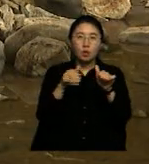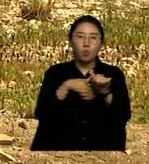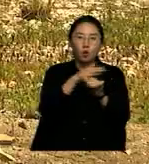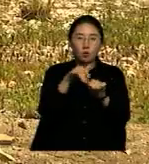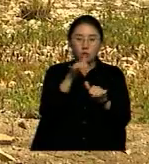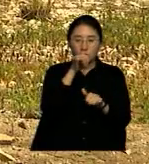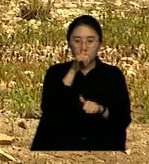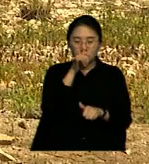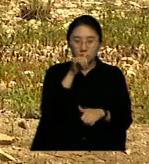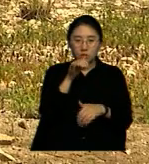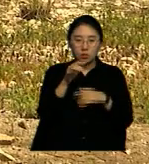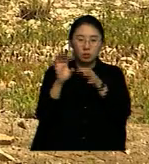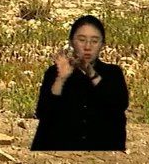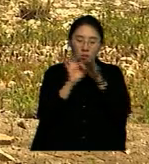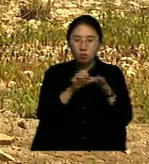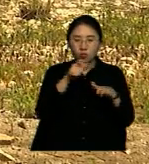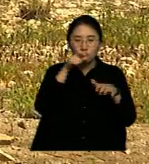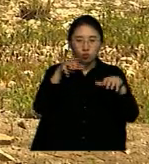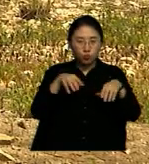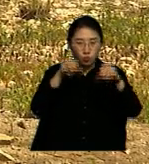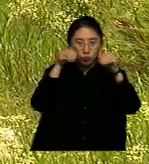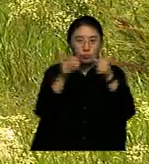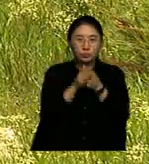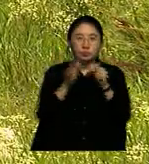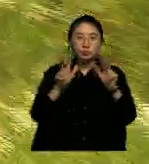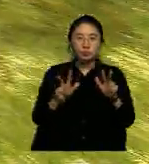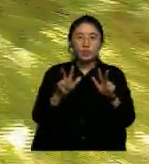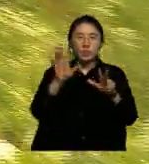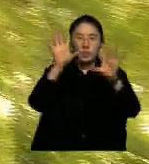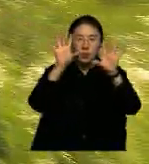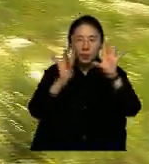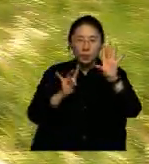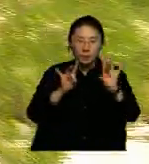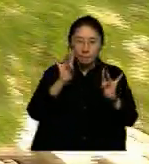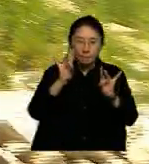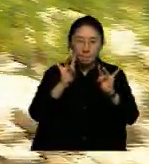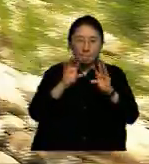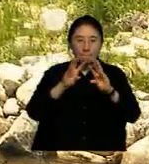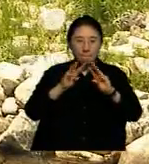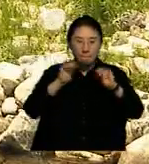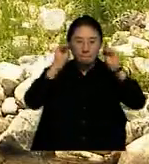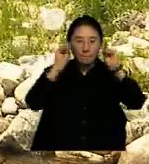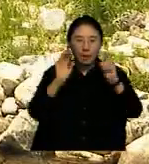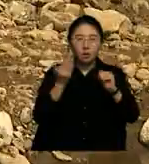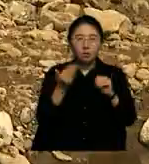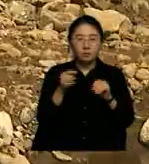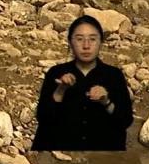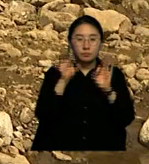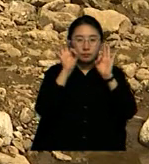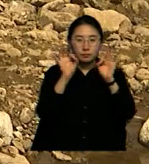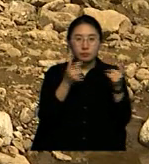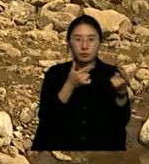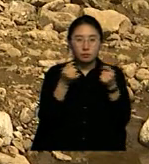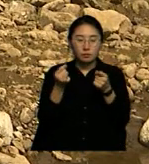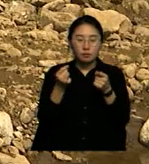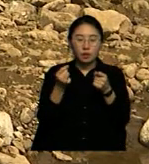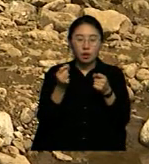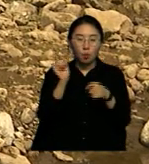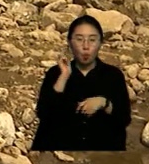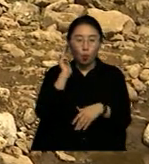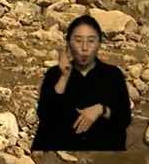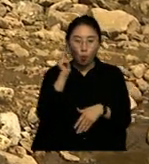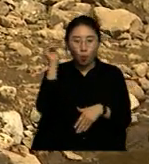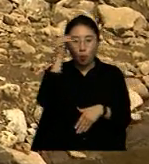환경입니다. 하지만 연이은 가뭄 속에 지금은 이렇게 말라버렸습니다. 이곳 조종천에는 보시는 것처럼 펜션이나